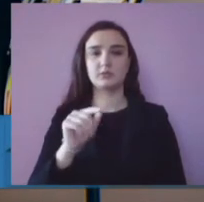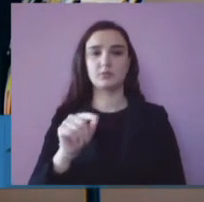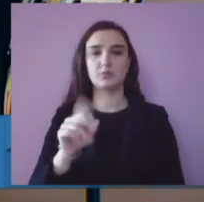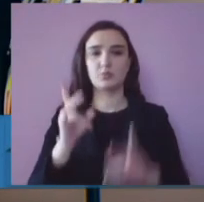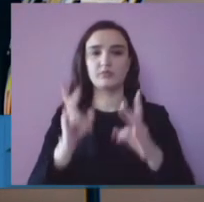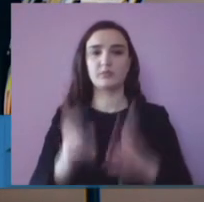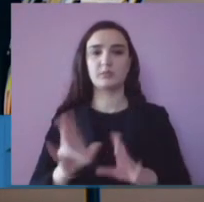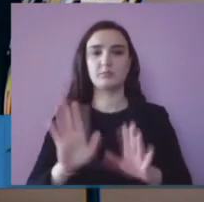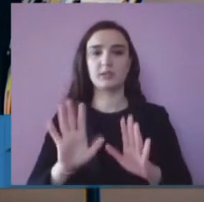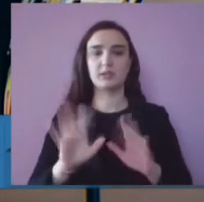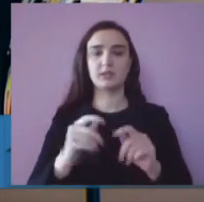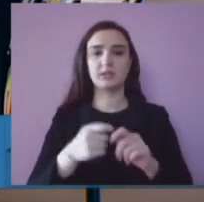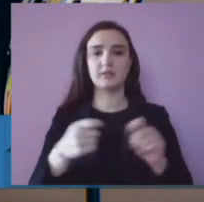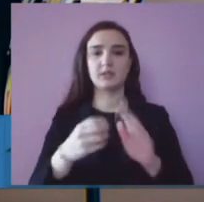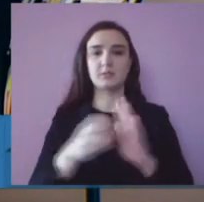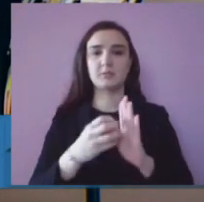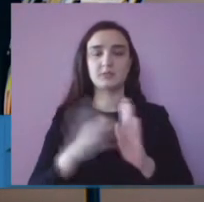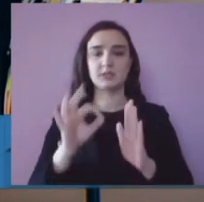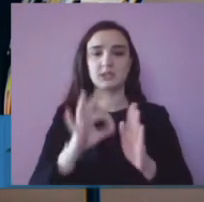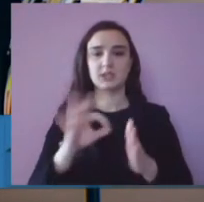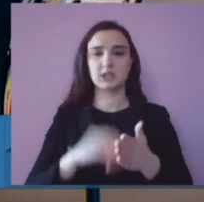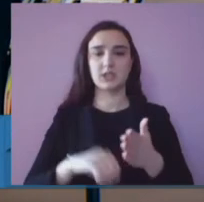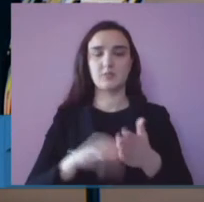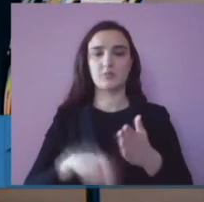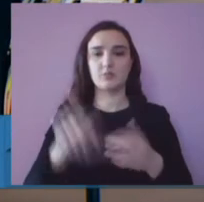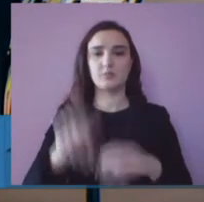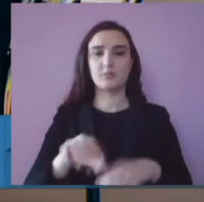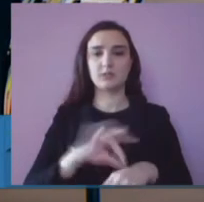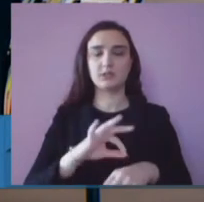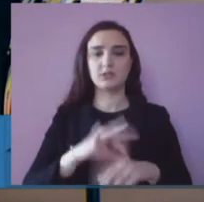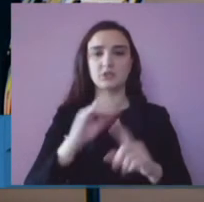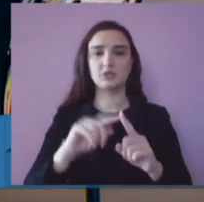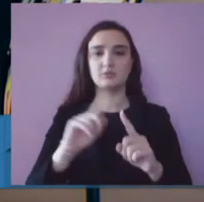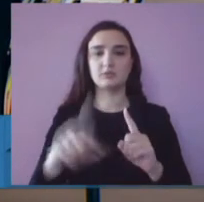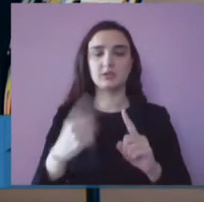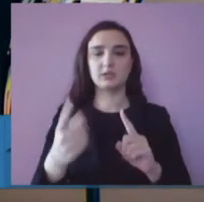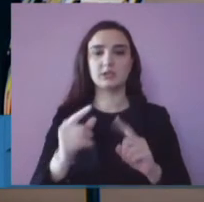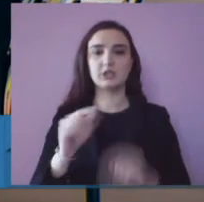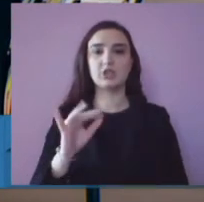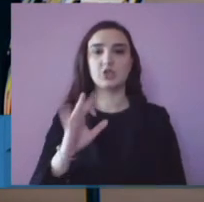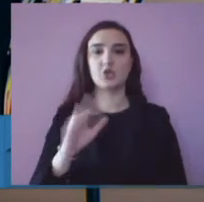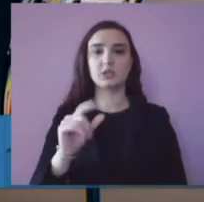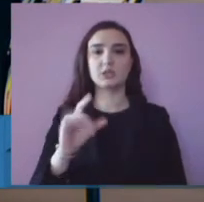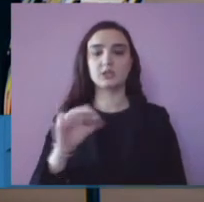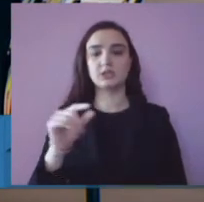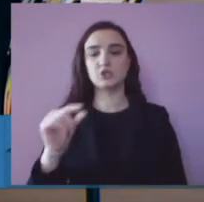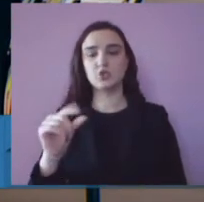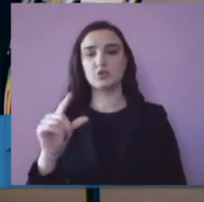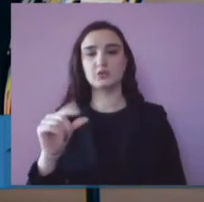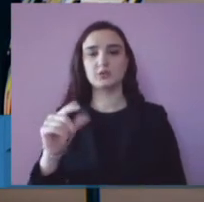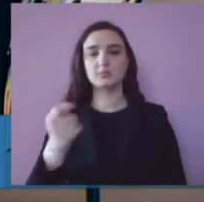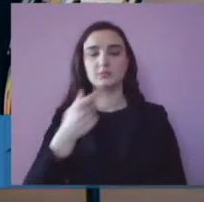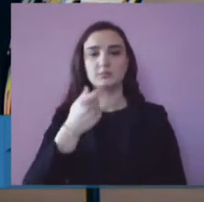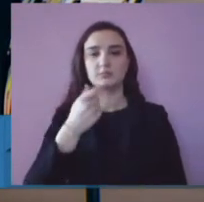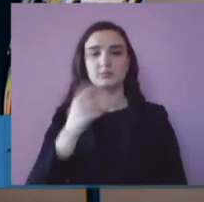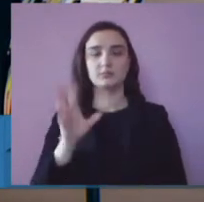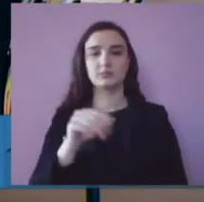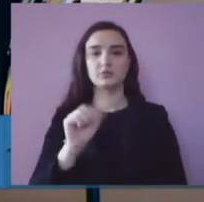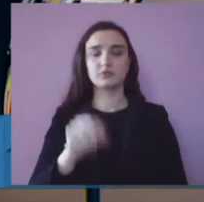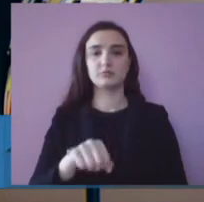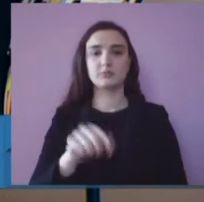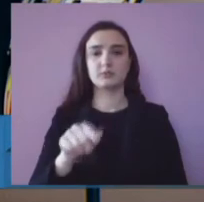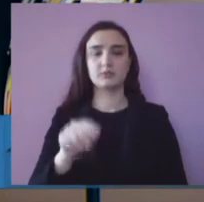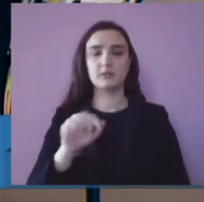კვანძების არსებობის გამო და პაციენტი შემდეგ თიროქსინის დოზით გადაჭარბება შეიძლება ასე ვთქვათ,